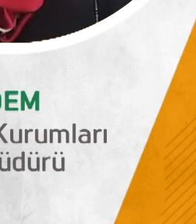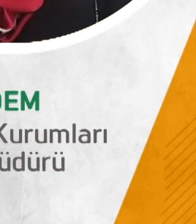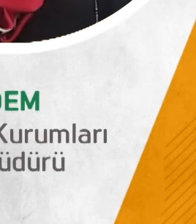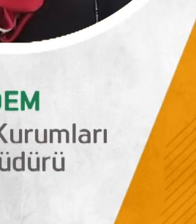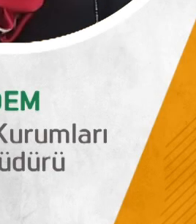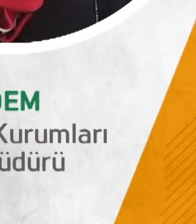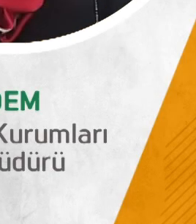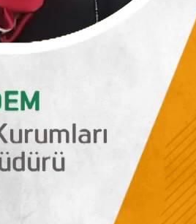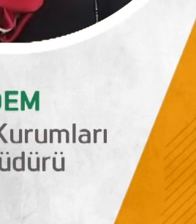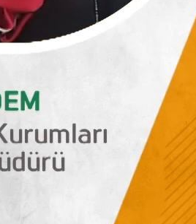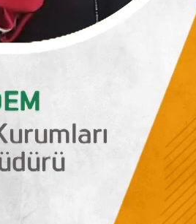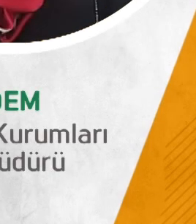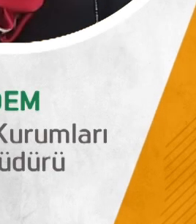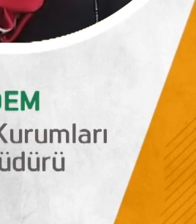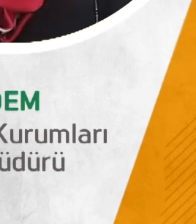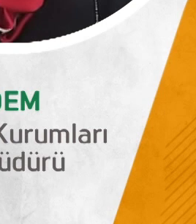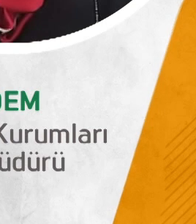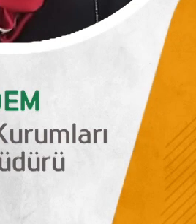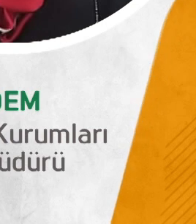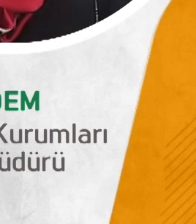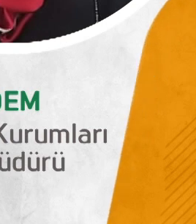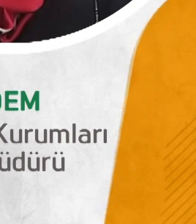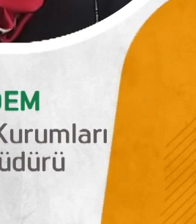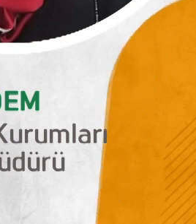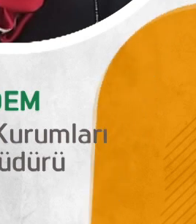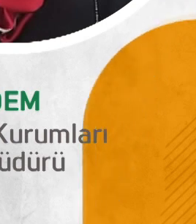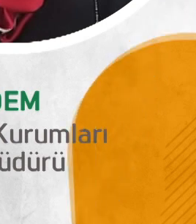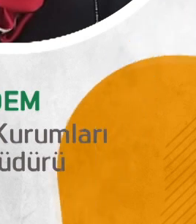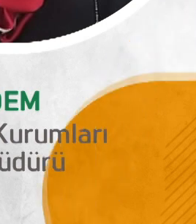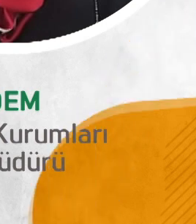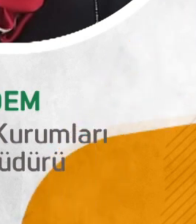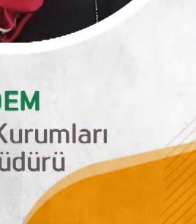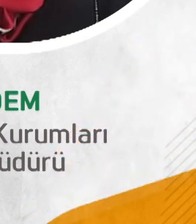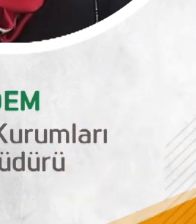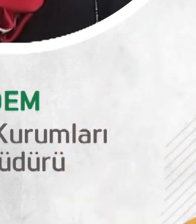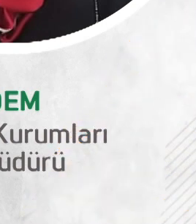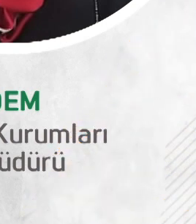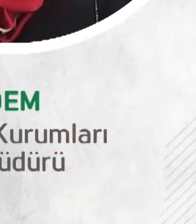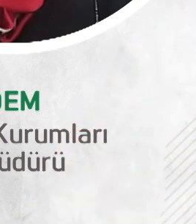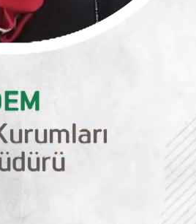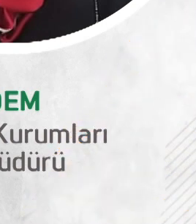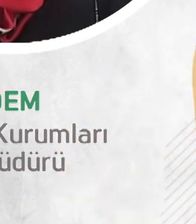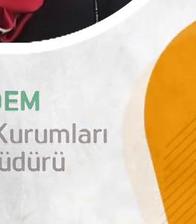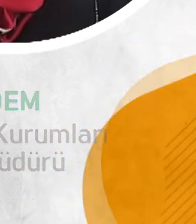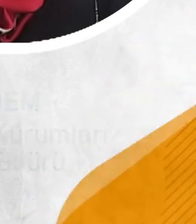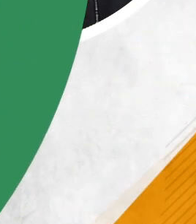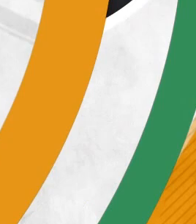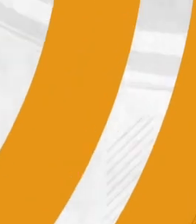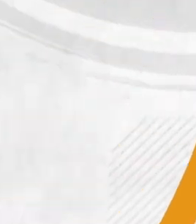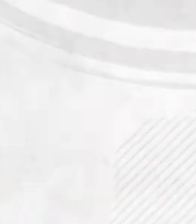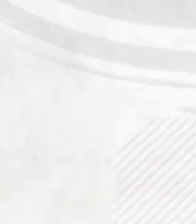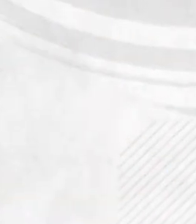edilenleri 29 Mayıs Kurumları İlkokulu Müdürü Tuğba Erdem birazdan Yeni Güne Merhaba'da yanıtlıyor.